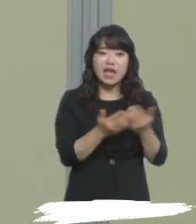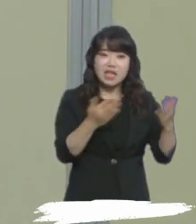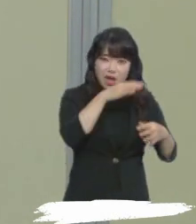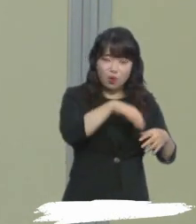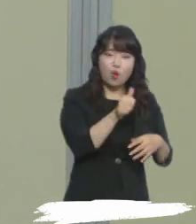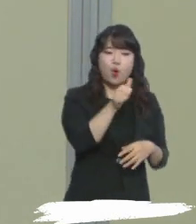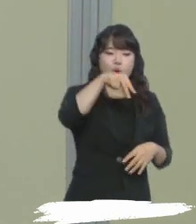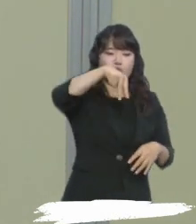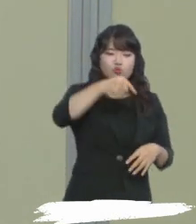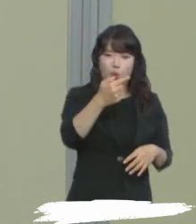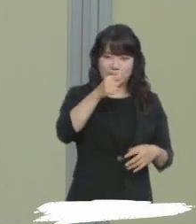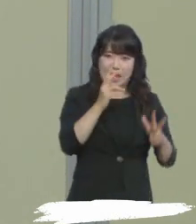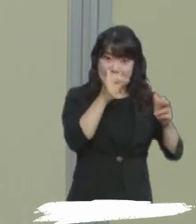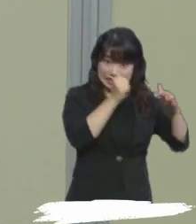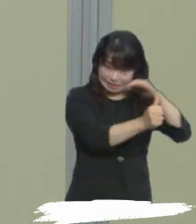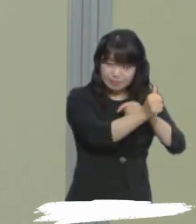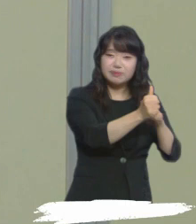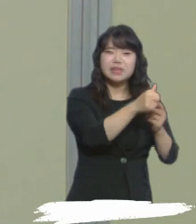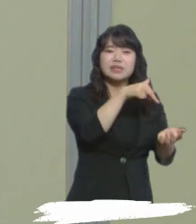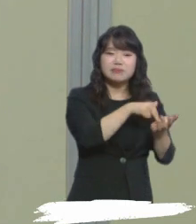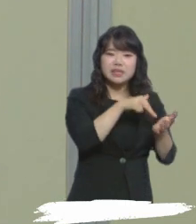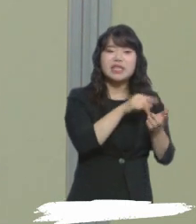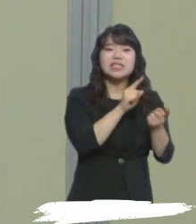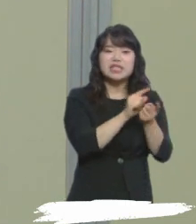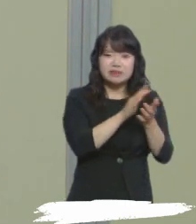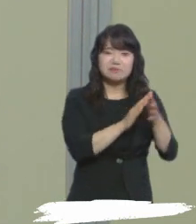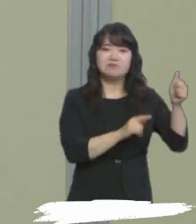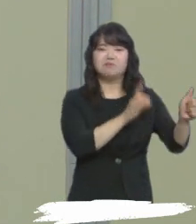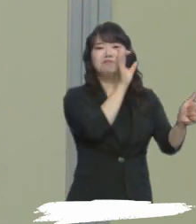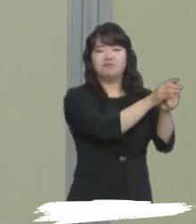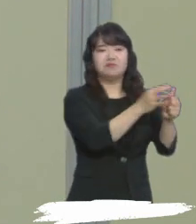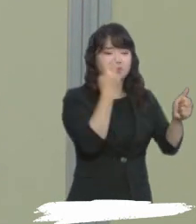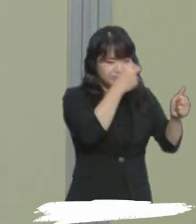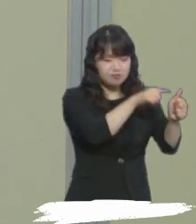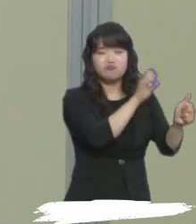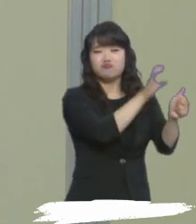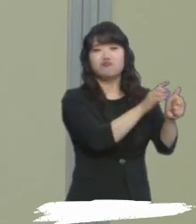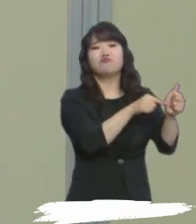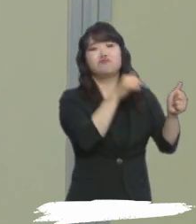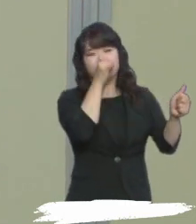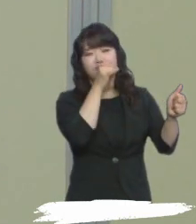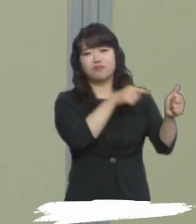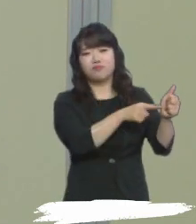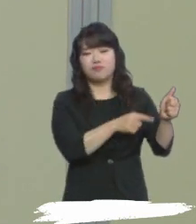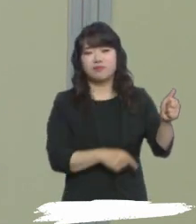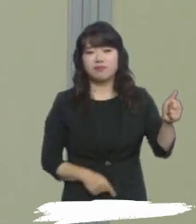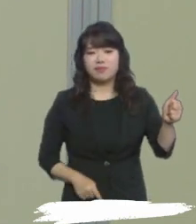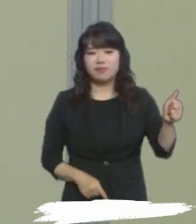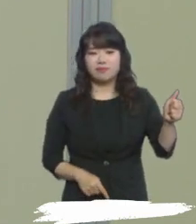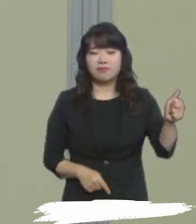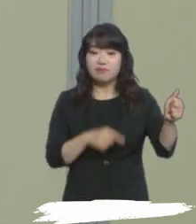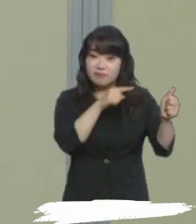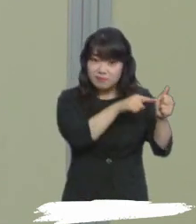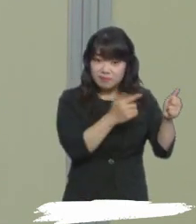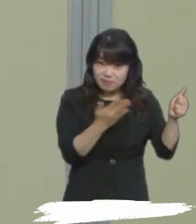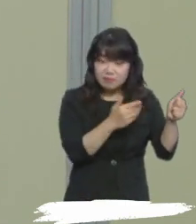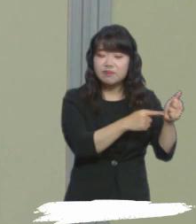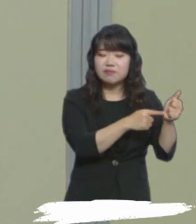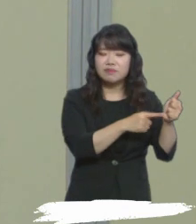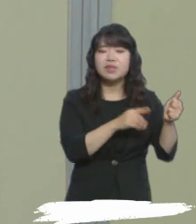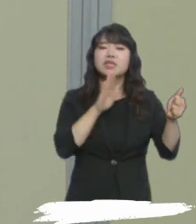노무 관리를 위한 자가 있어 왔었던 게 관행이었었습니다. 물론 그